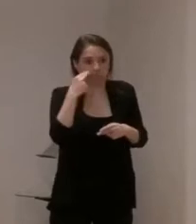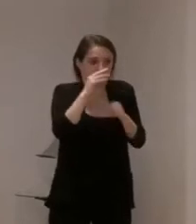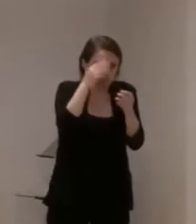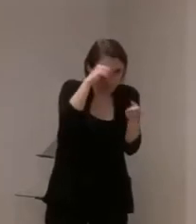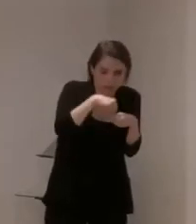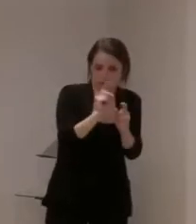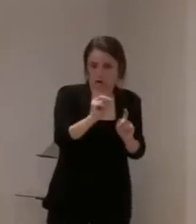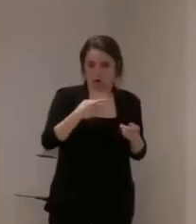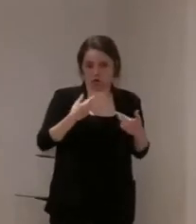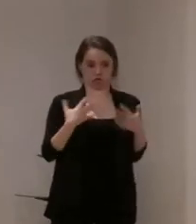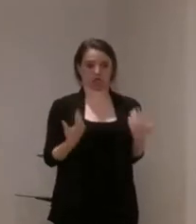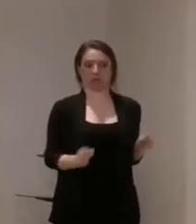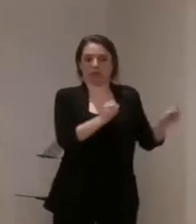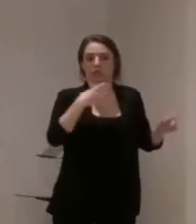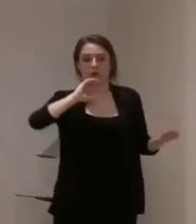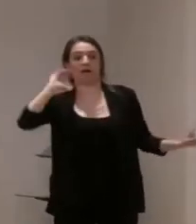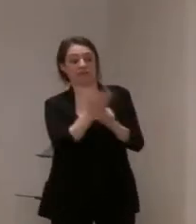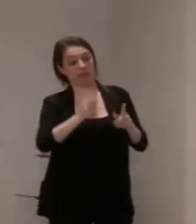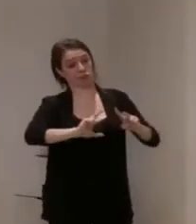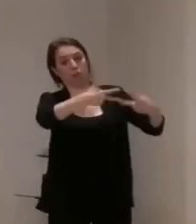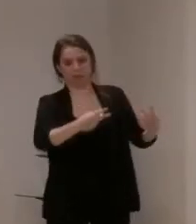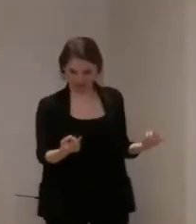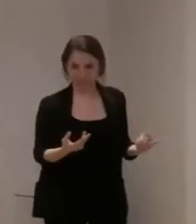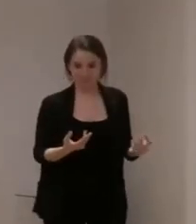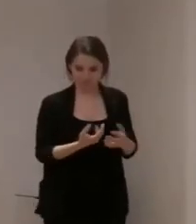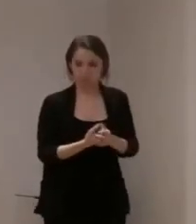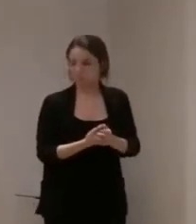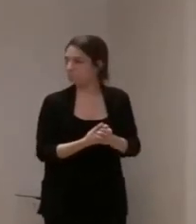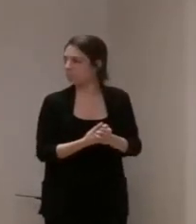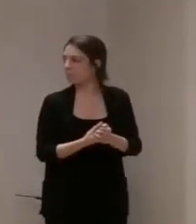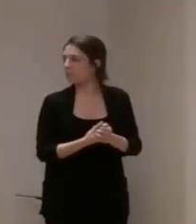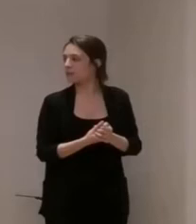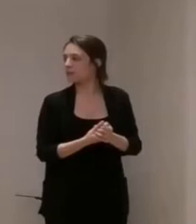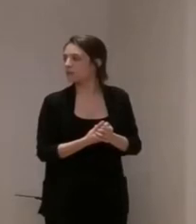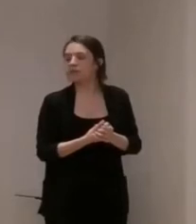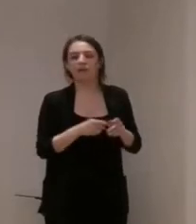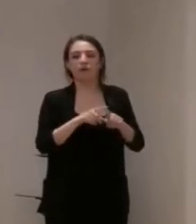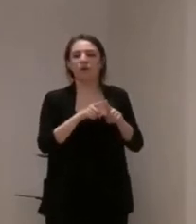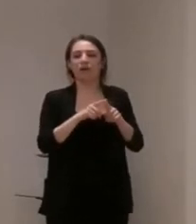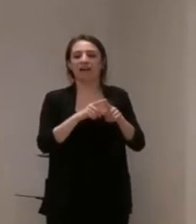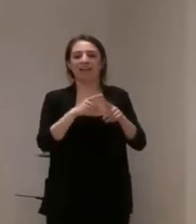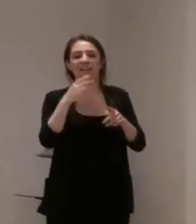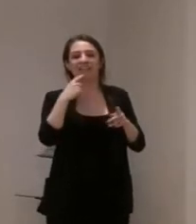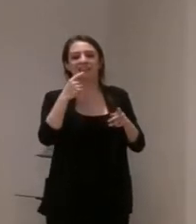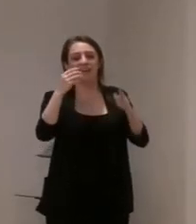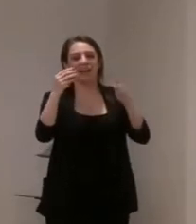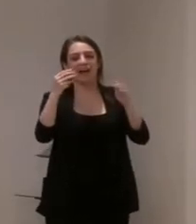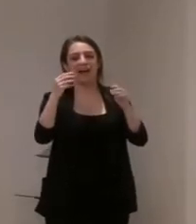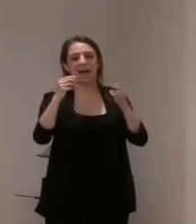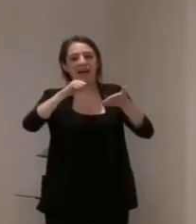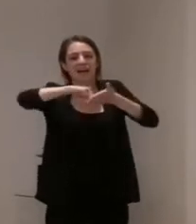havíem de creure, no? Les cultures sempre han tingut aquest biaix de gènere molt important per les